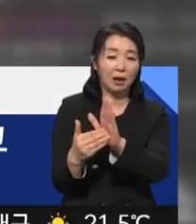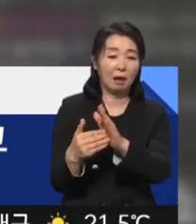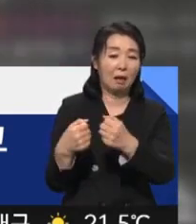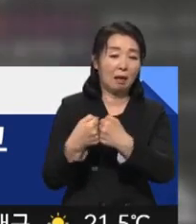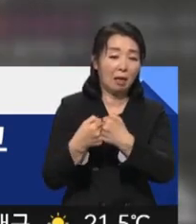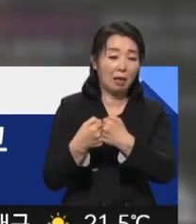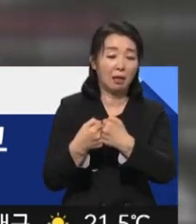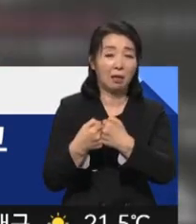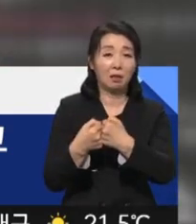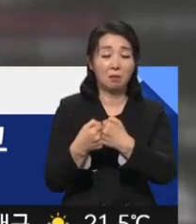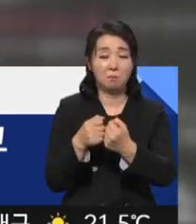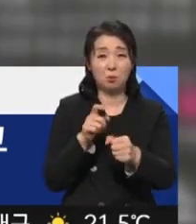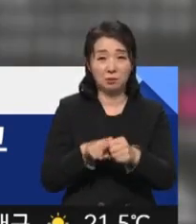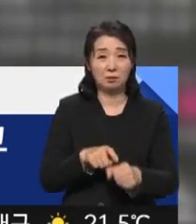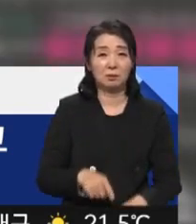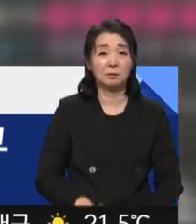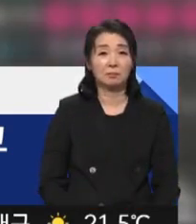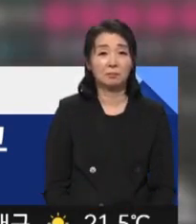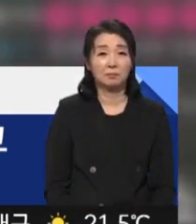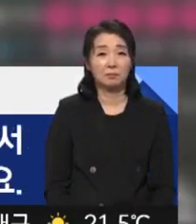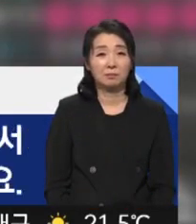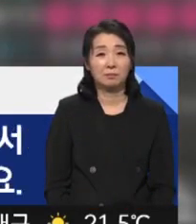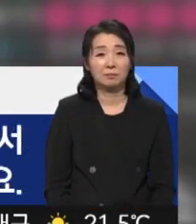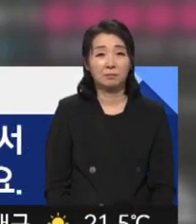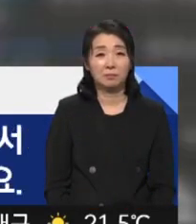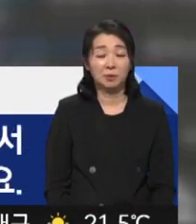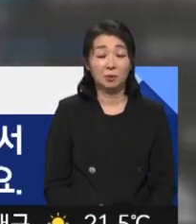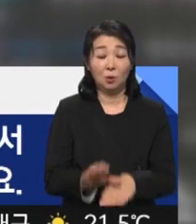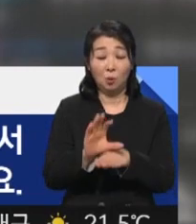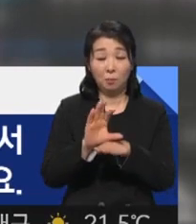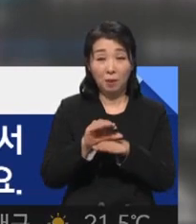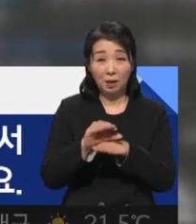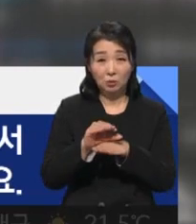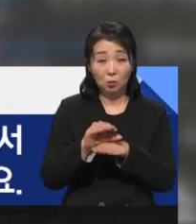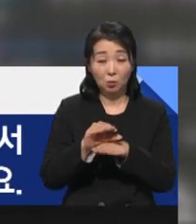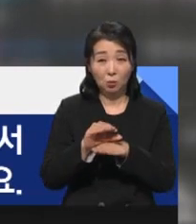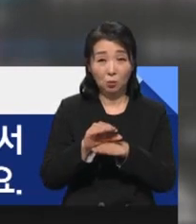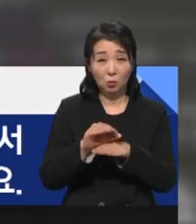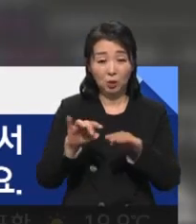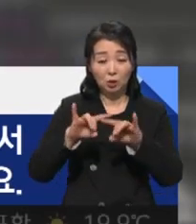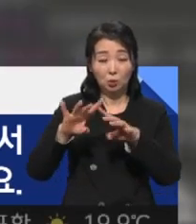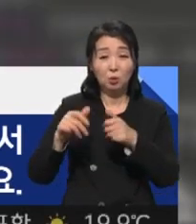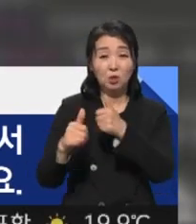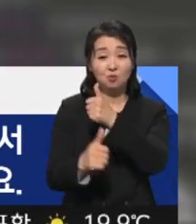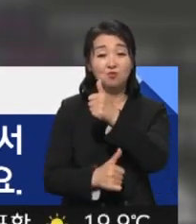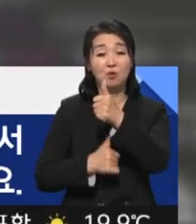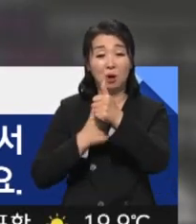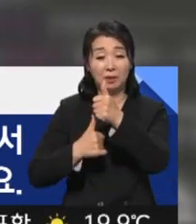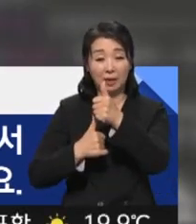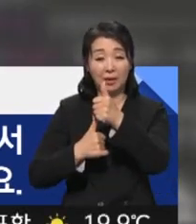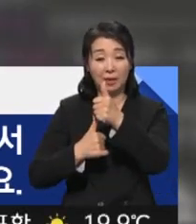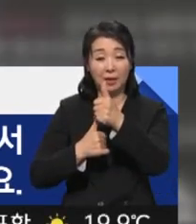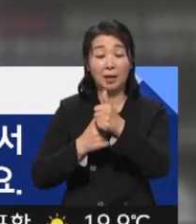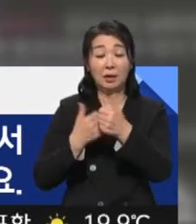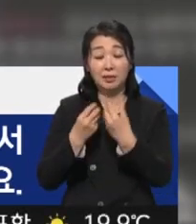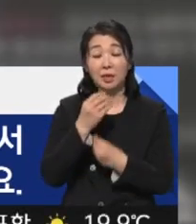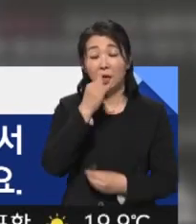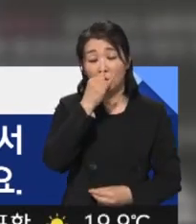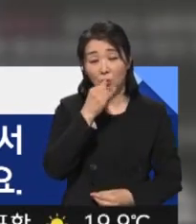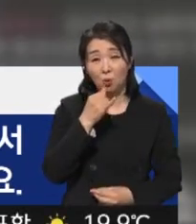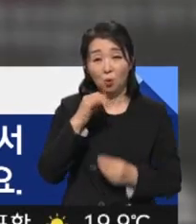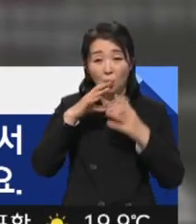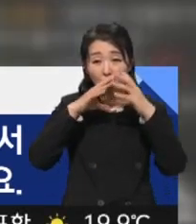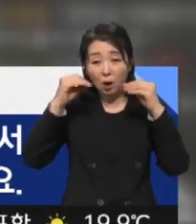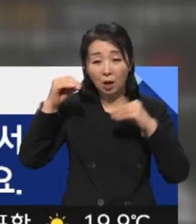성공적으로 수행하는 것이다. 뭐 예컨대 방송통신위원회부터 시작해서 여러 예를 들면서 예. 광화문